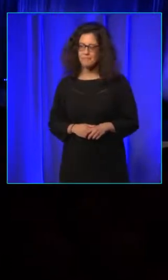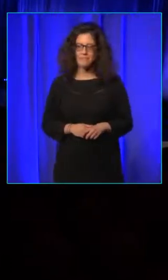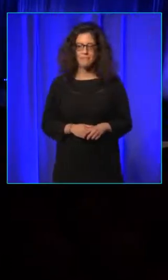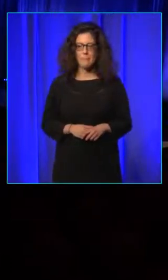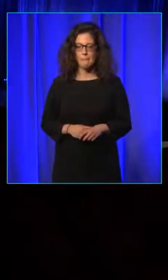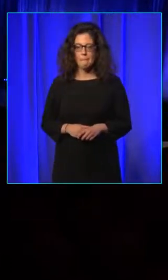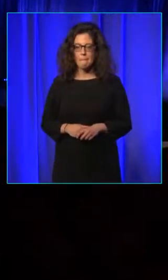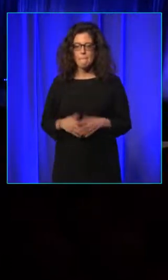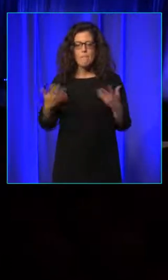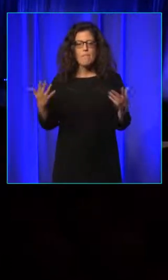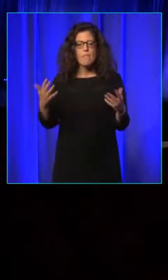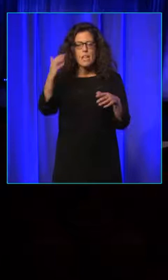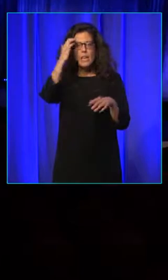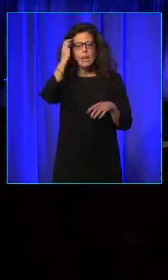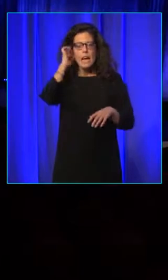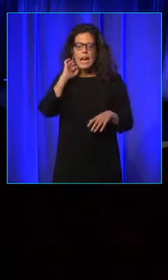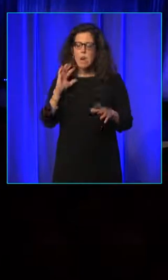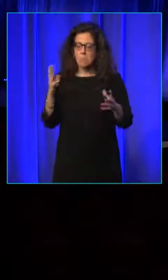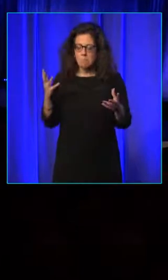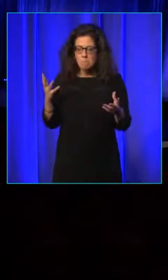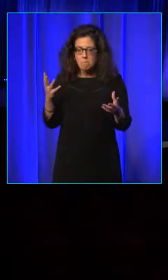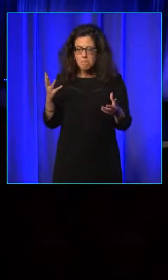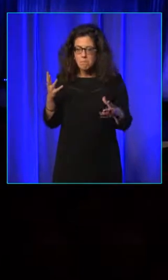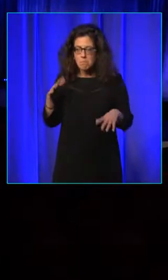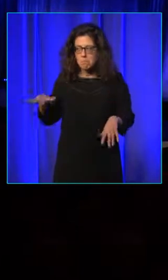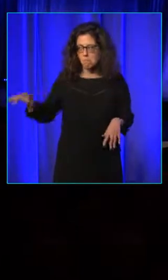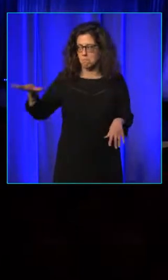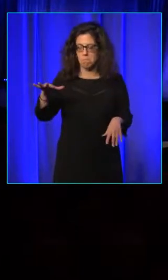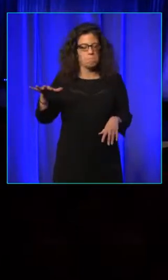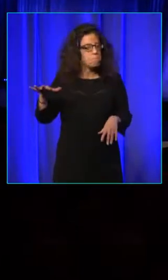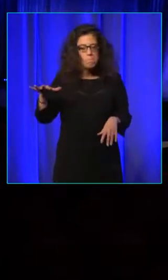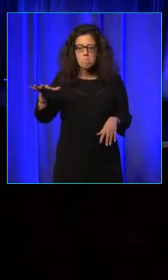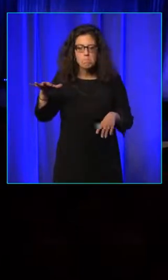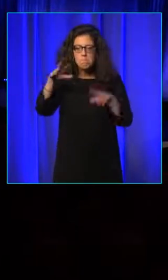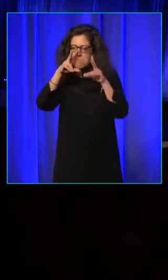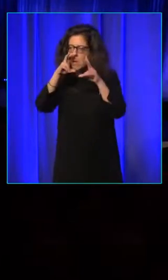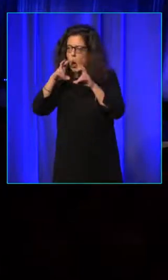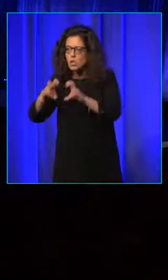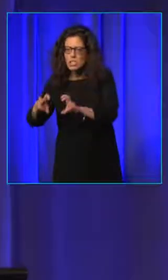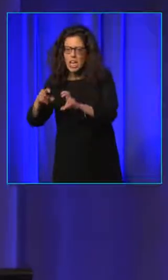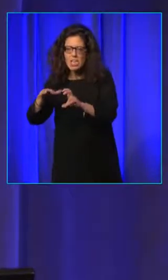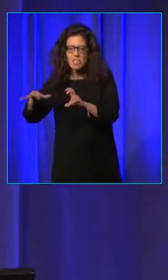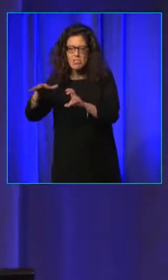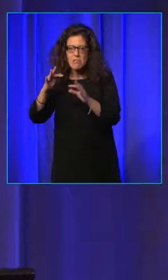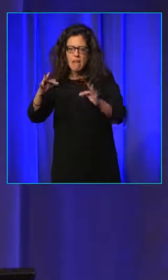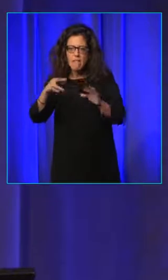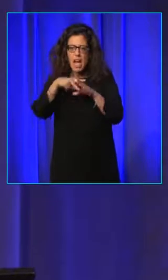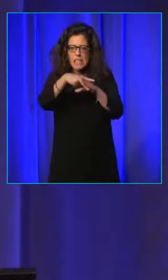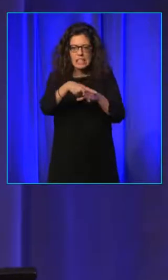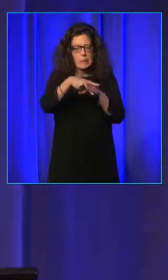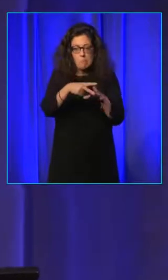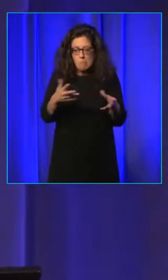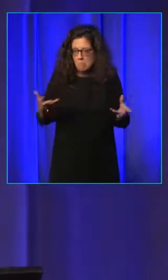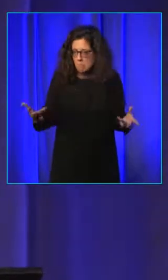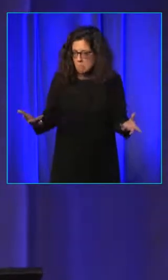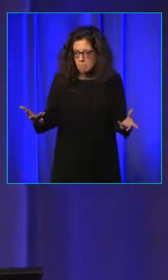Alors, à ma connaissance, je ne connais pas de recherches scientifiques qui ont été faites sur l'équitation. Ce